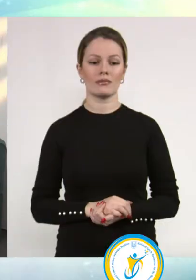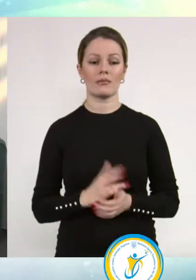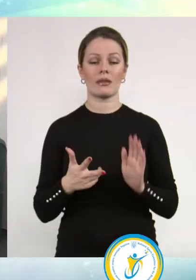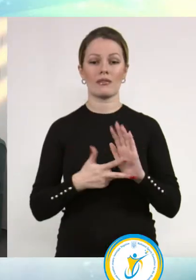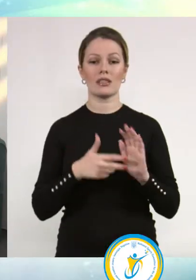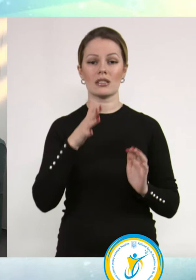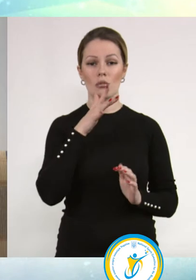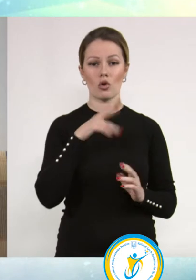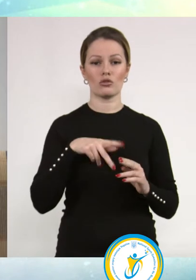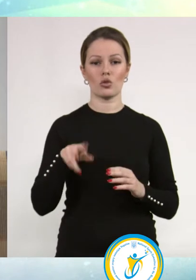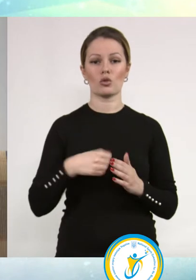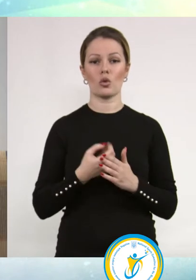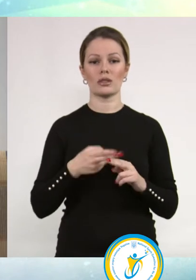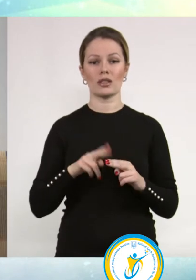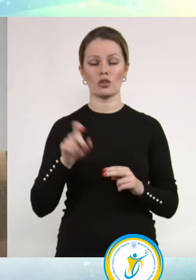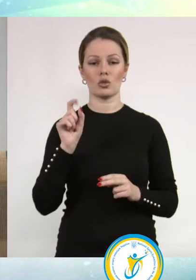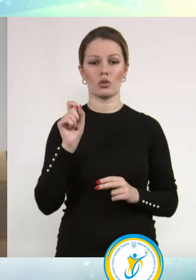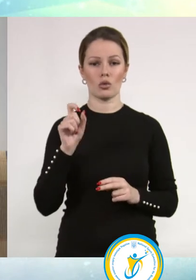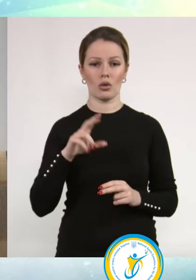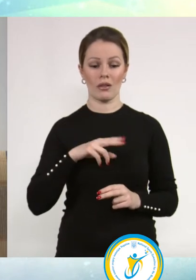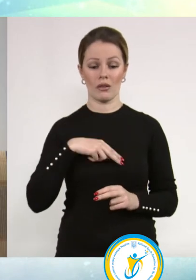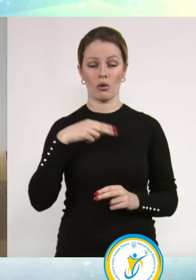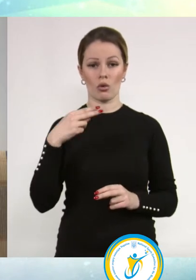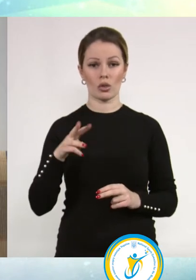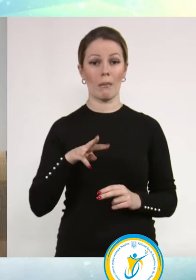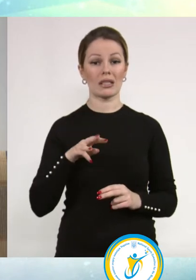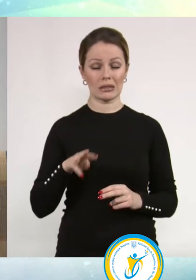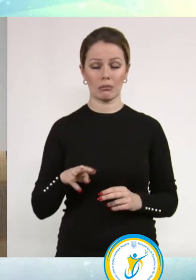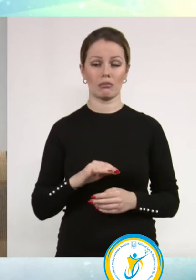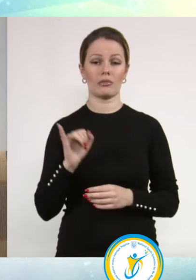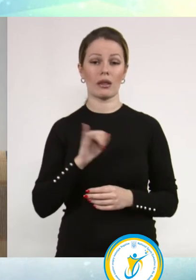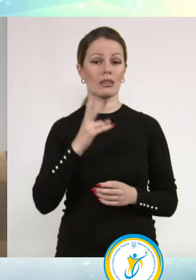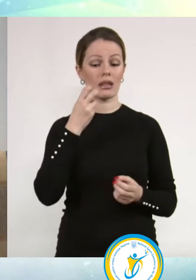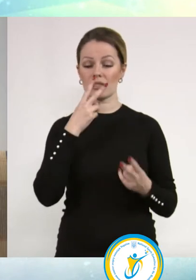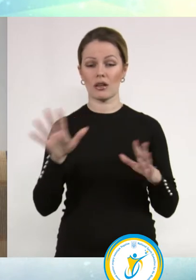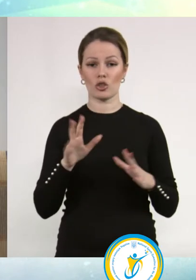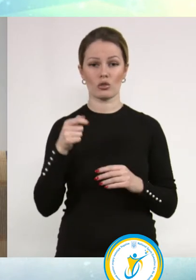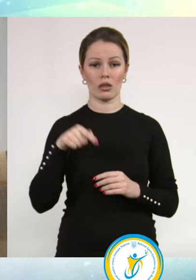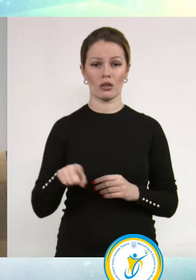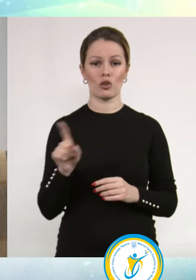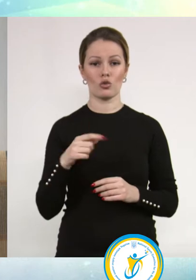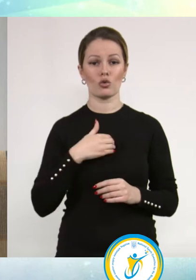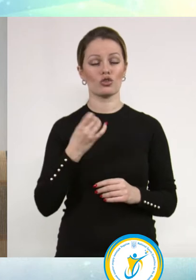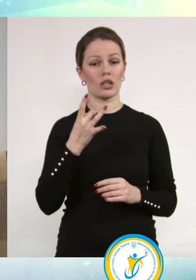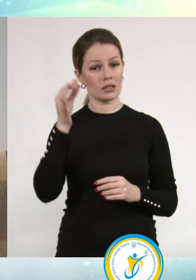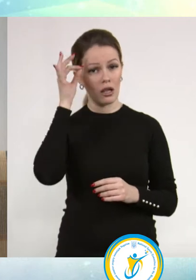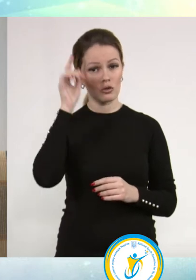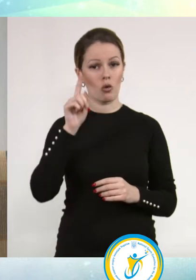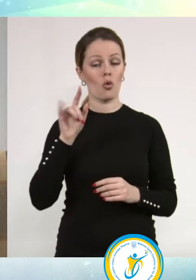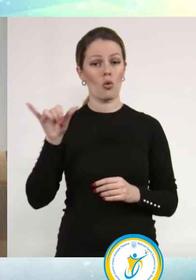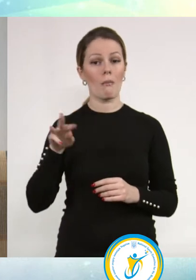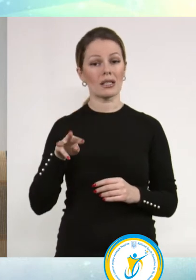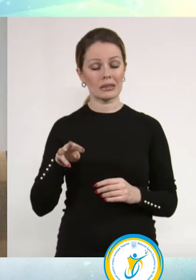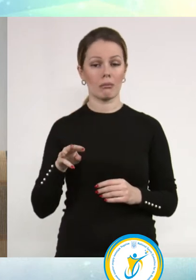8 років йшов до цієї золотої нагороди Максим. І ось, незважаючи на те, я хочу ще раз нагадати, що у